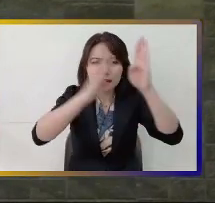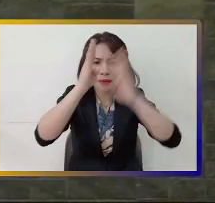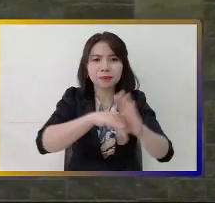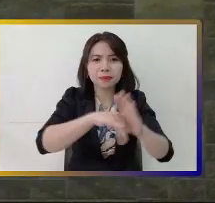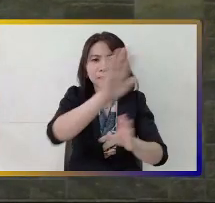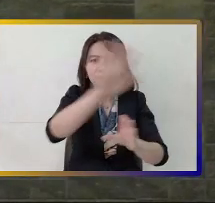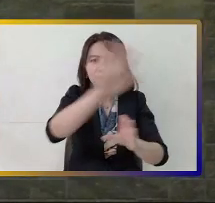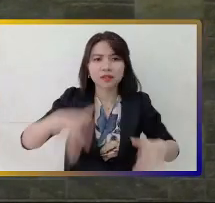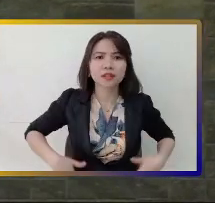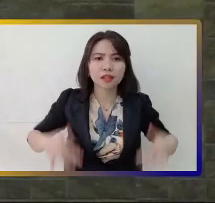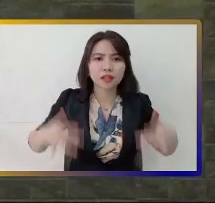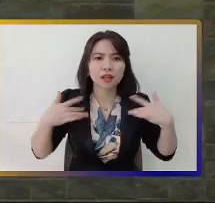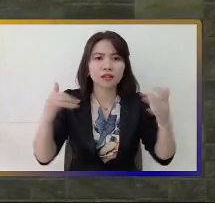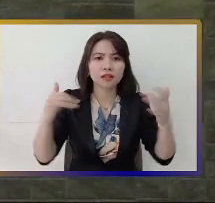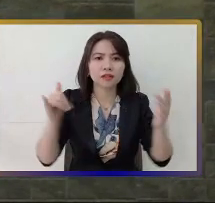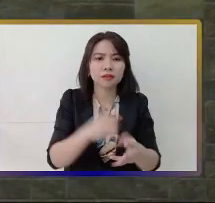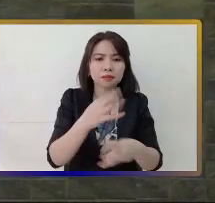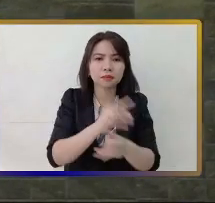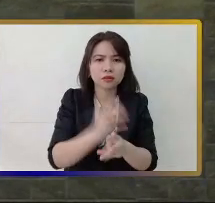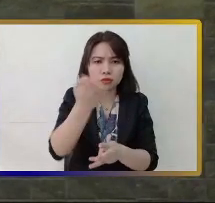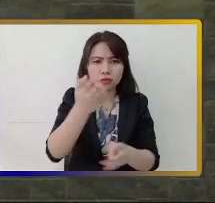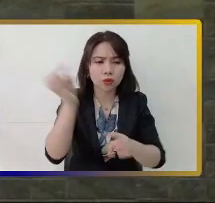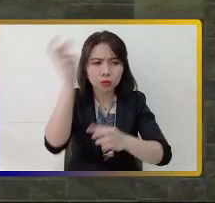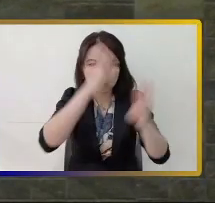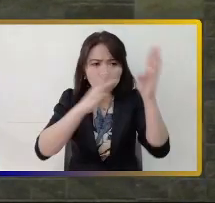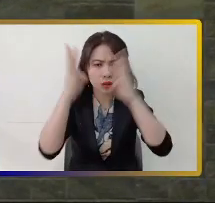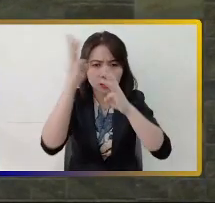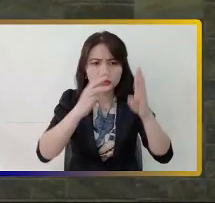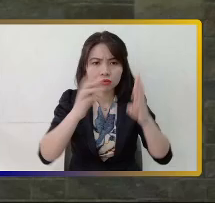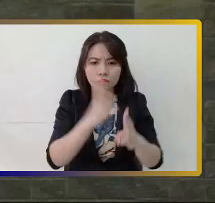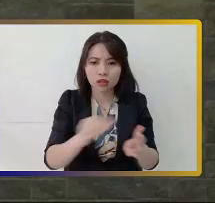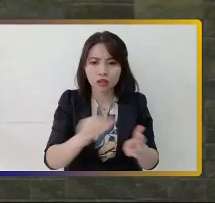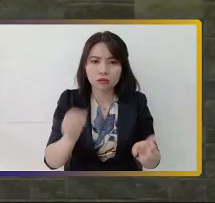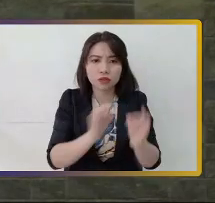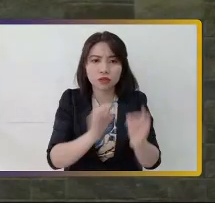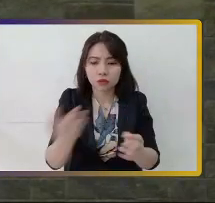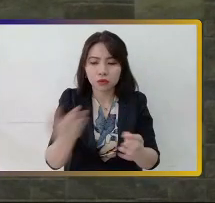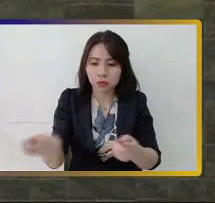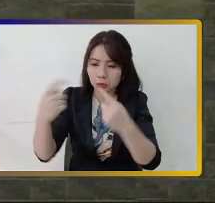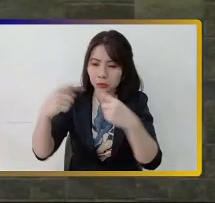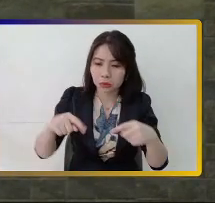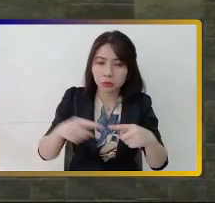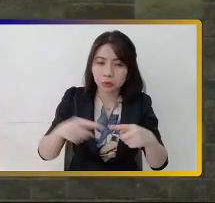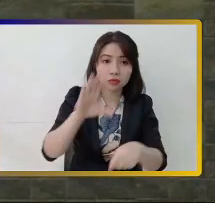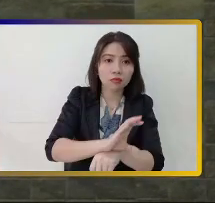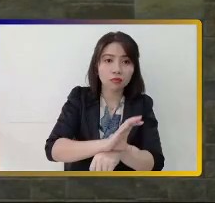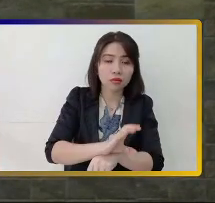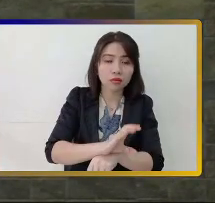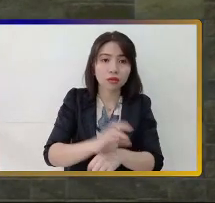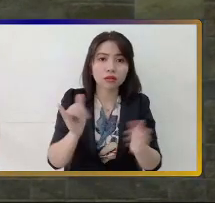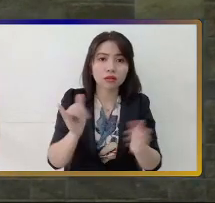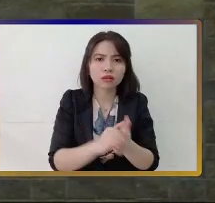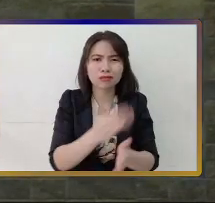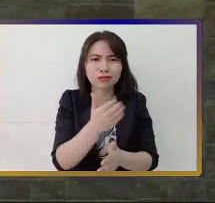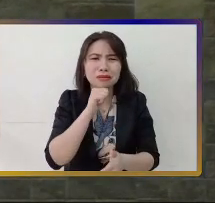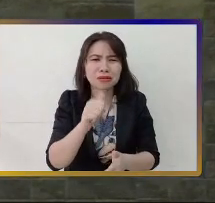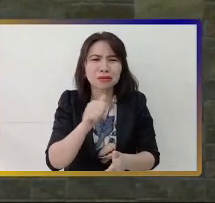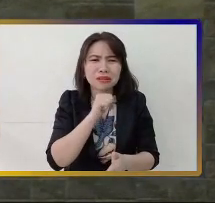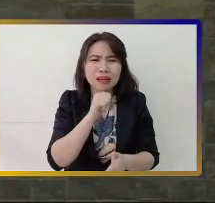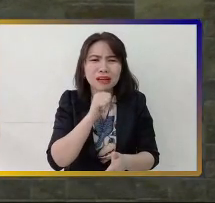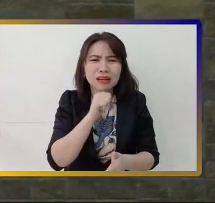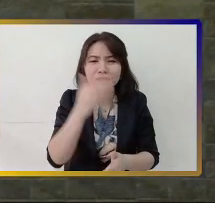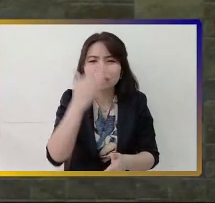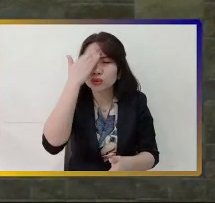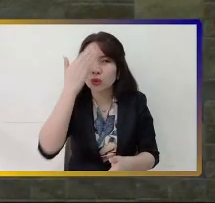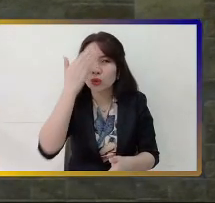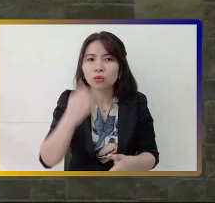kapatid, na pumupunta ka simbahan at nung pumupunta ka simbahan na hindi mo alam kung anong gagawin mo, wala kang naririnig